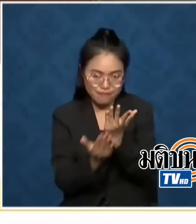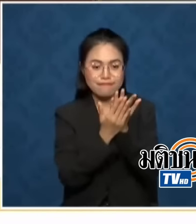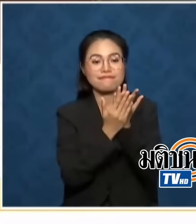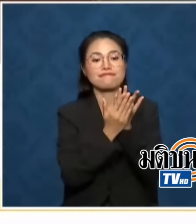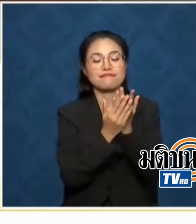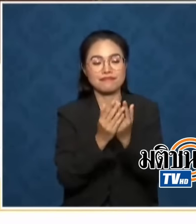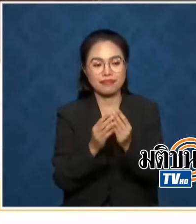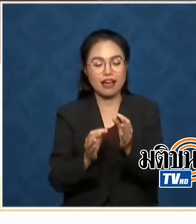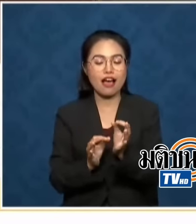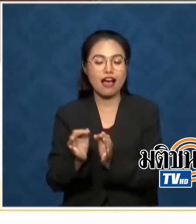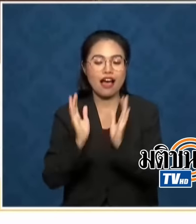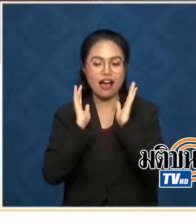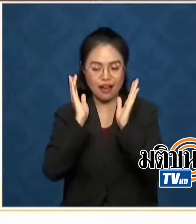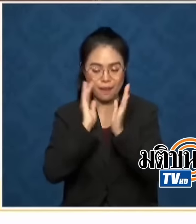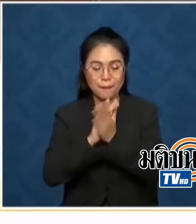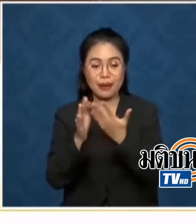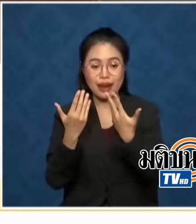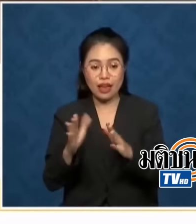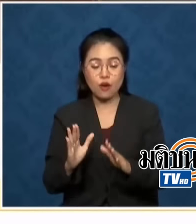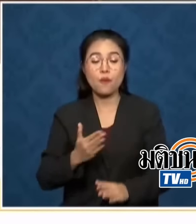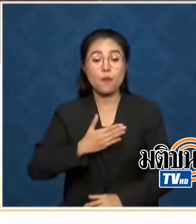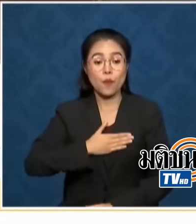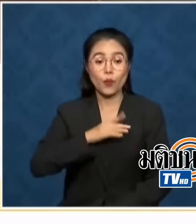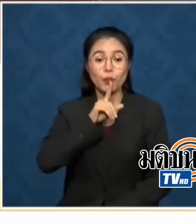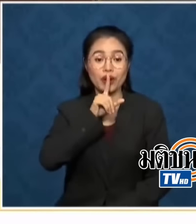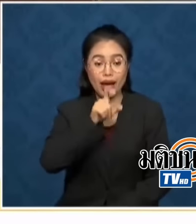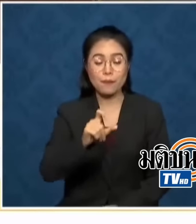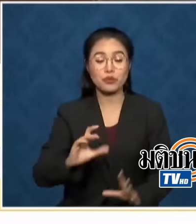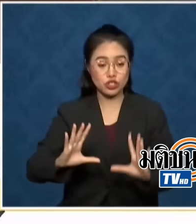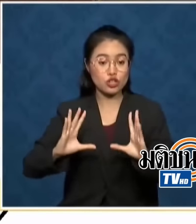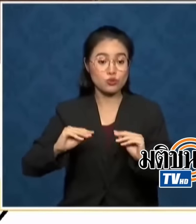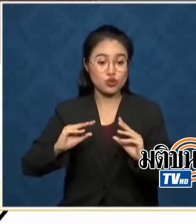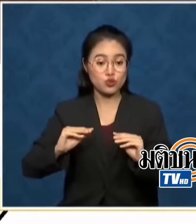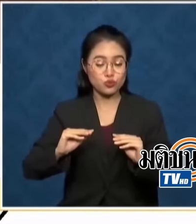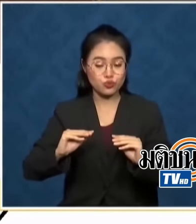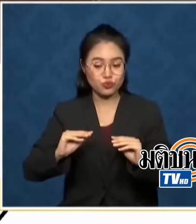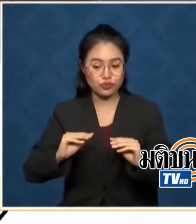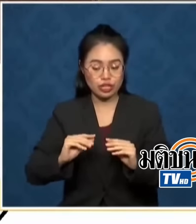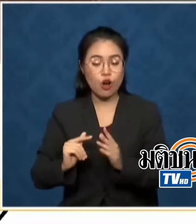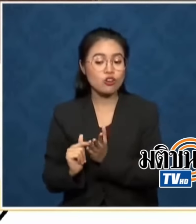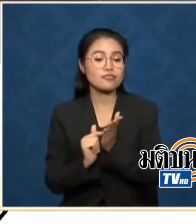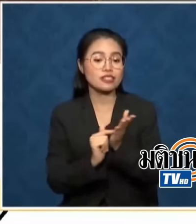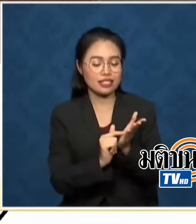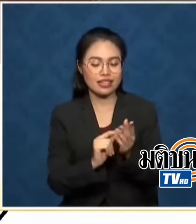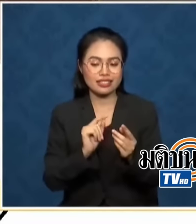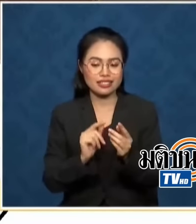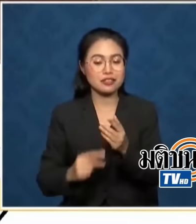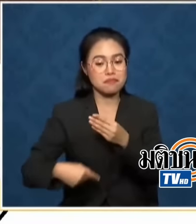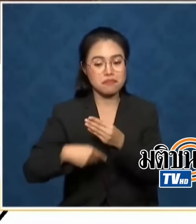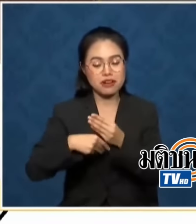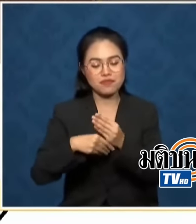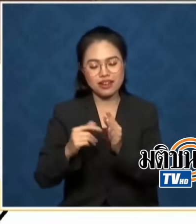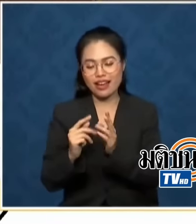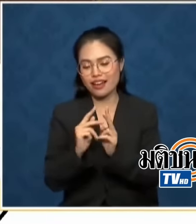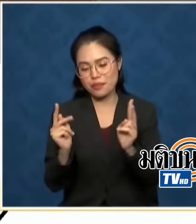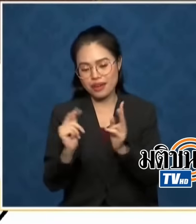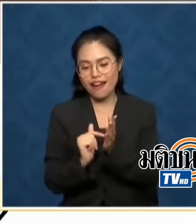วนะครับต่อไปผมขอถามมติจากที่ประชุมว่าจะเห็นด้วยกับข้อสังเกตของคณะกรรมการหรือไม่น